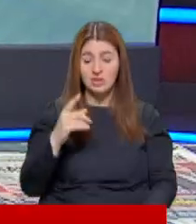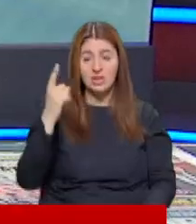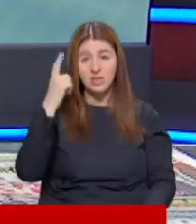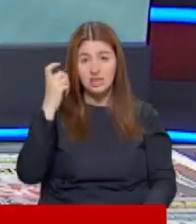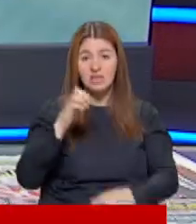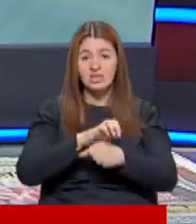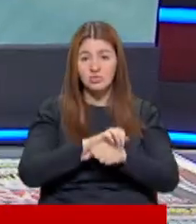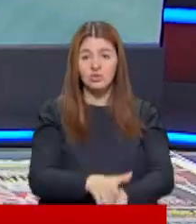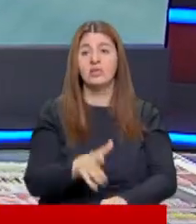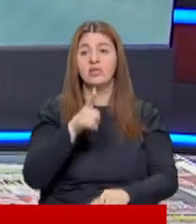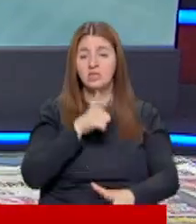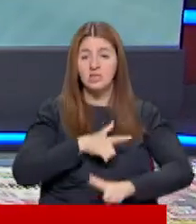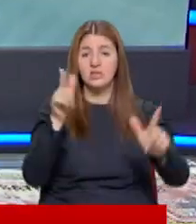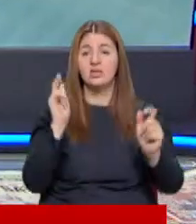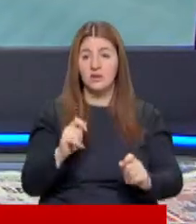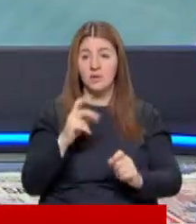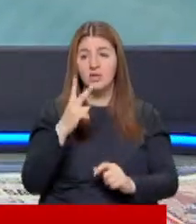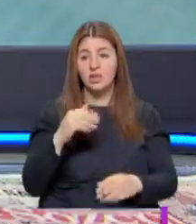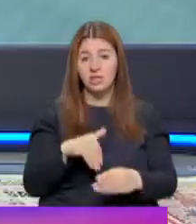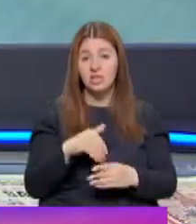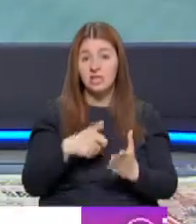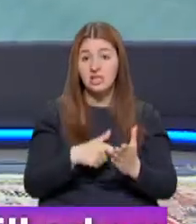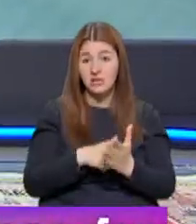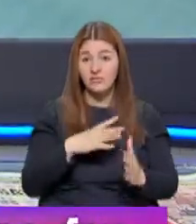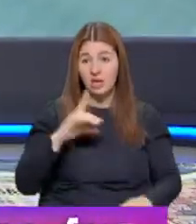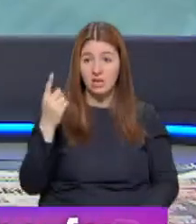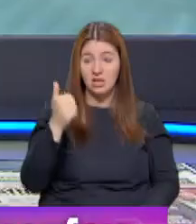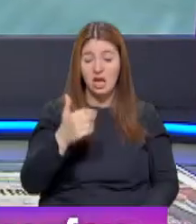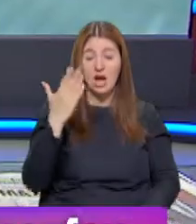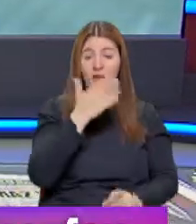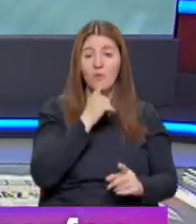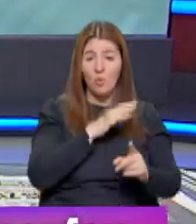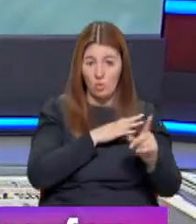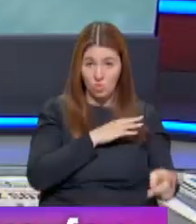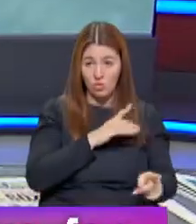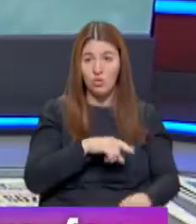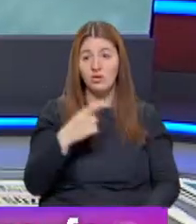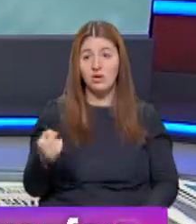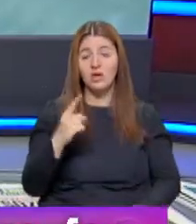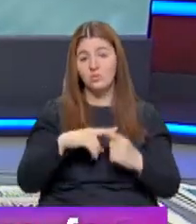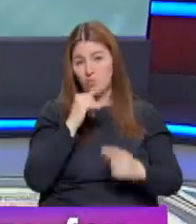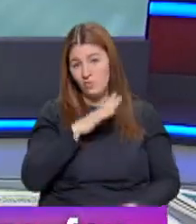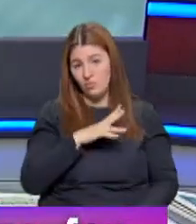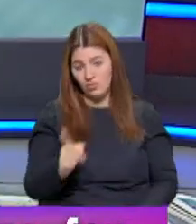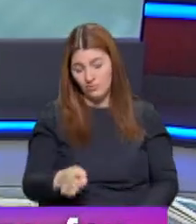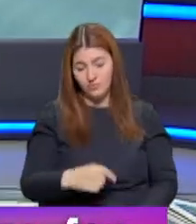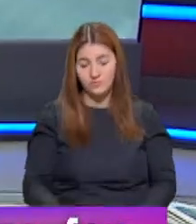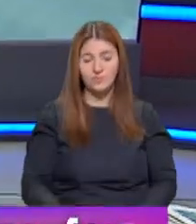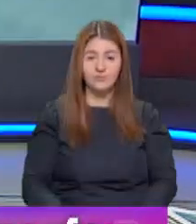İsrail zulmüne ses yükselten iki isim, iki lider, Temel Karamollaoğlu ve Kemal